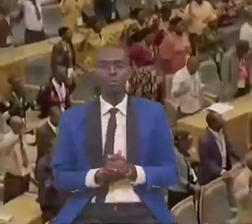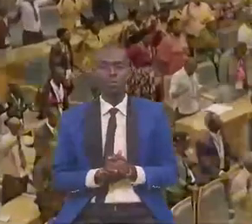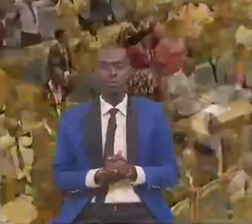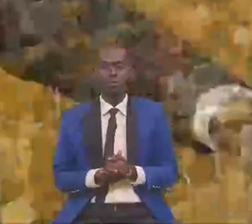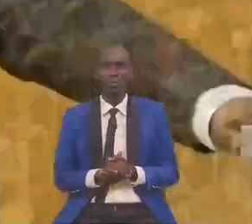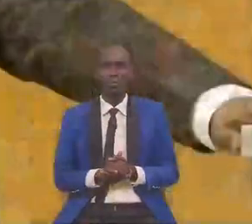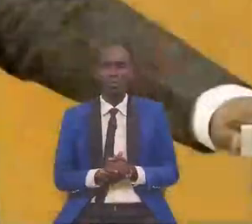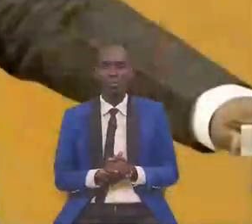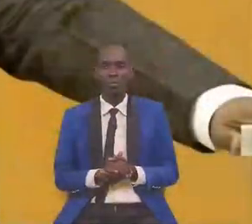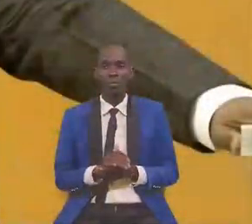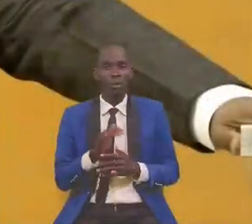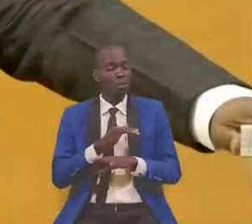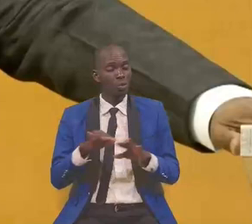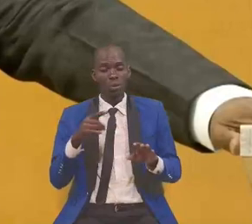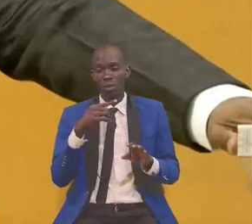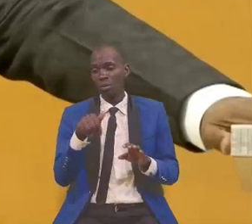Ne dis plus rien d'autre.